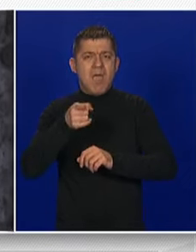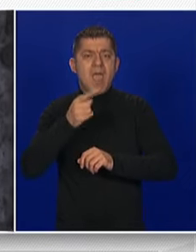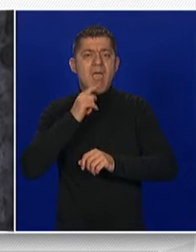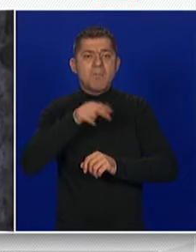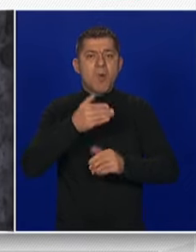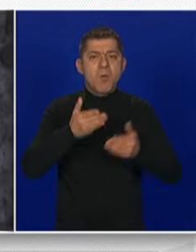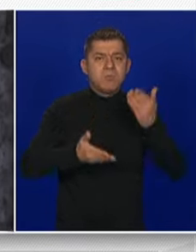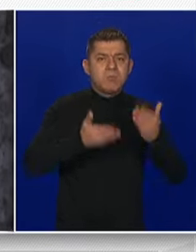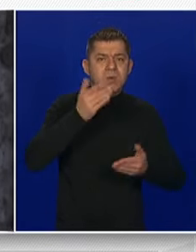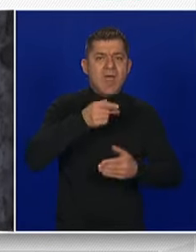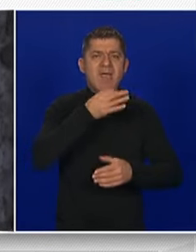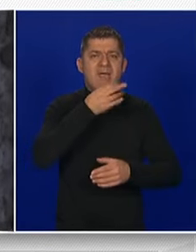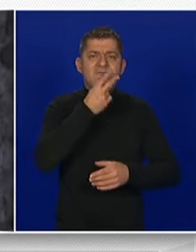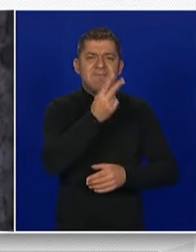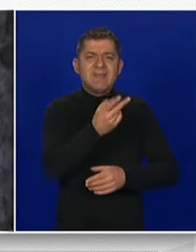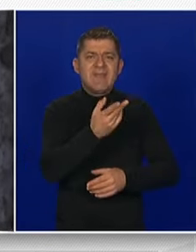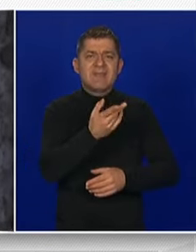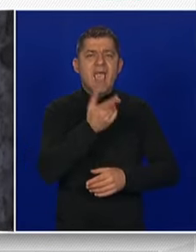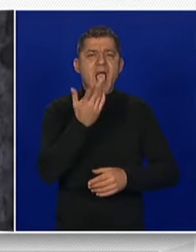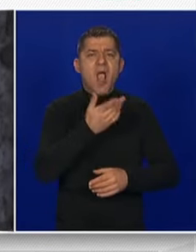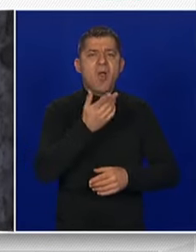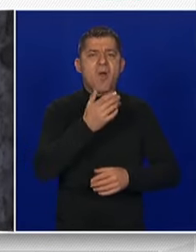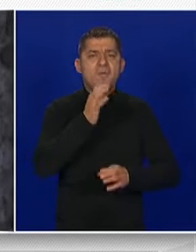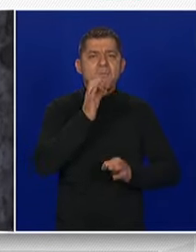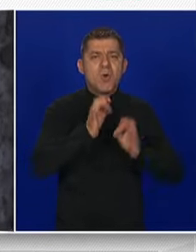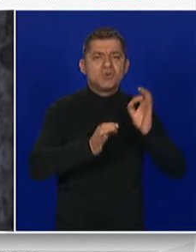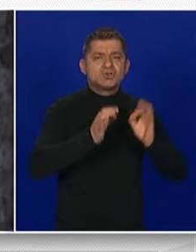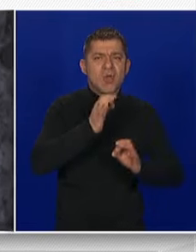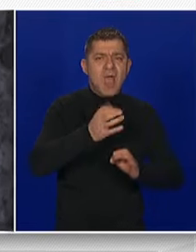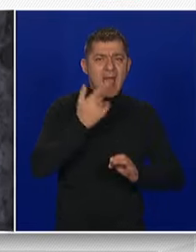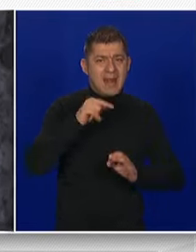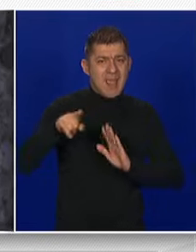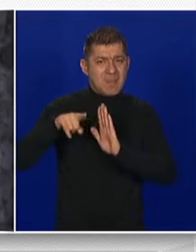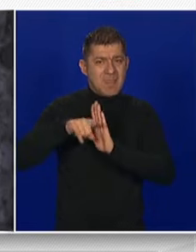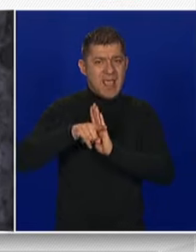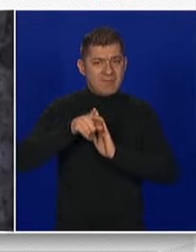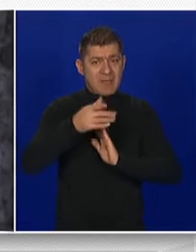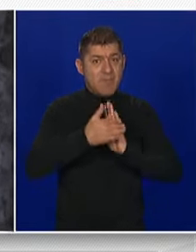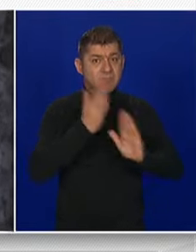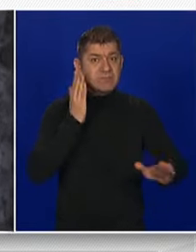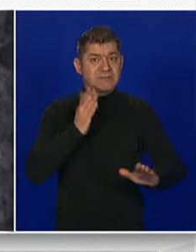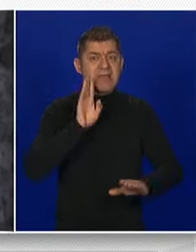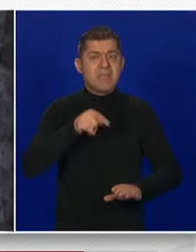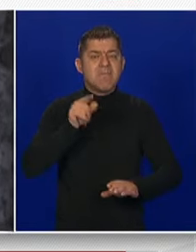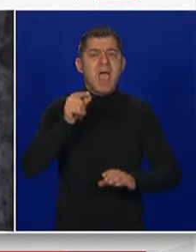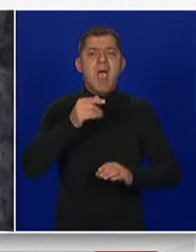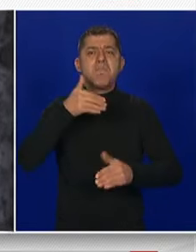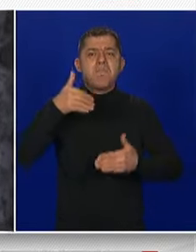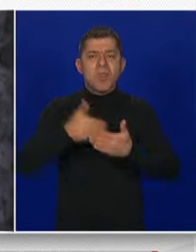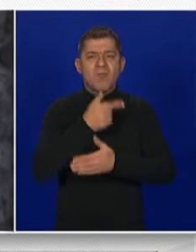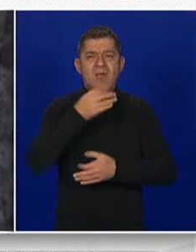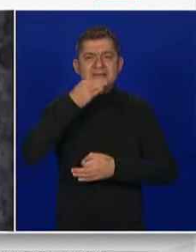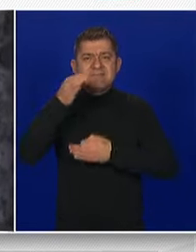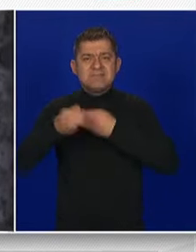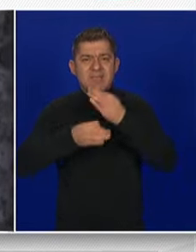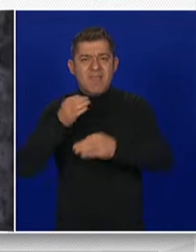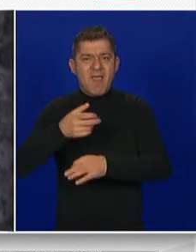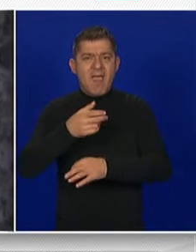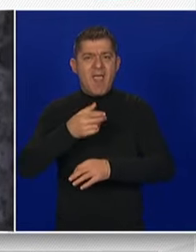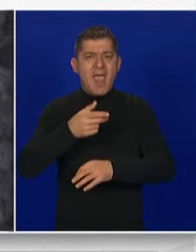ali uz uvjet da se negativni na brzim antigenskim testovima provjeravaju na PCR-u. Drugi